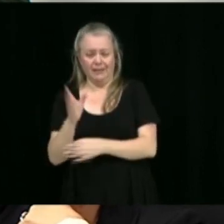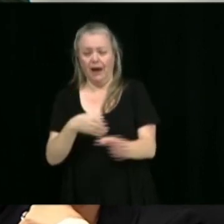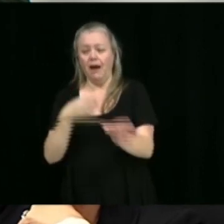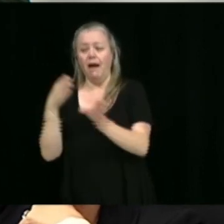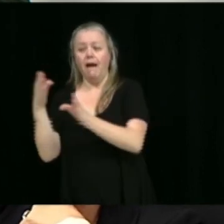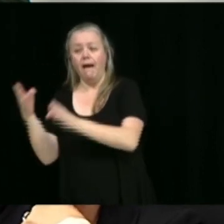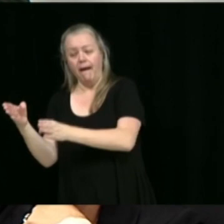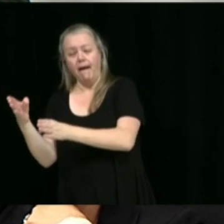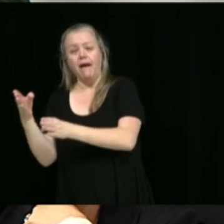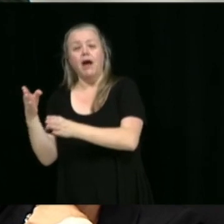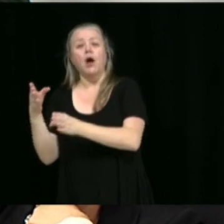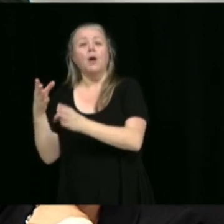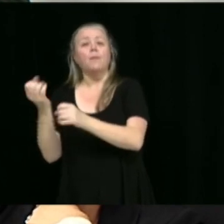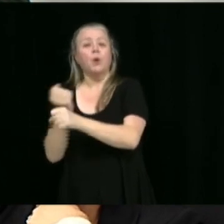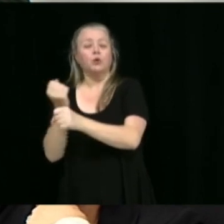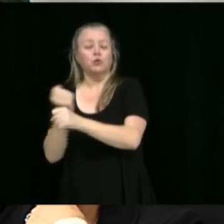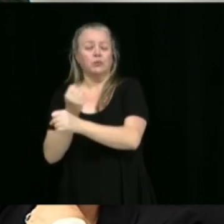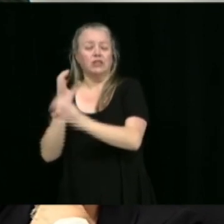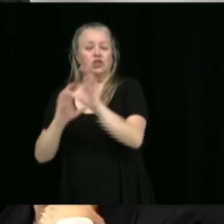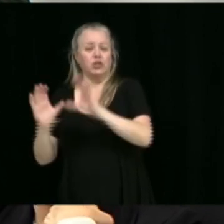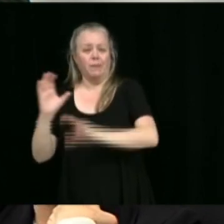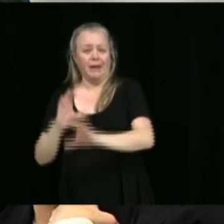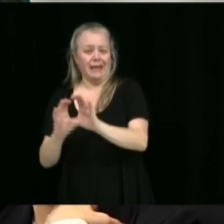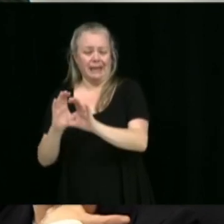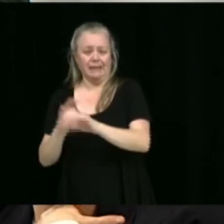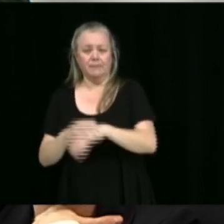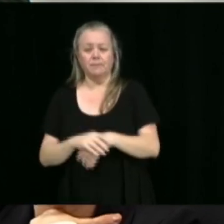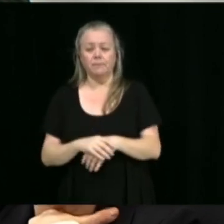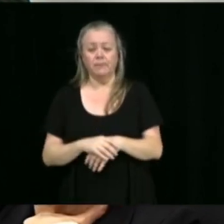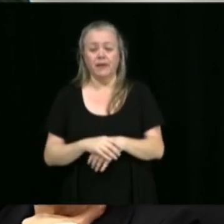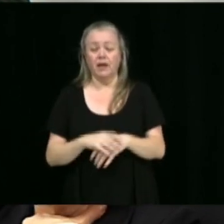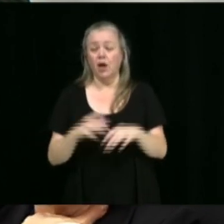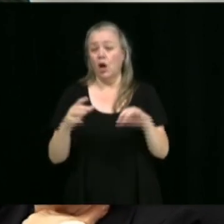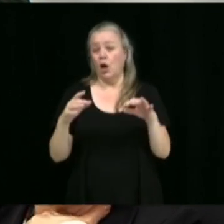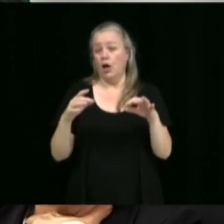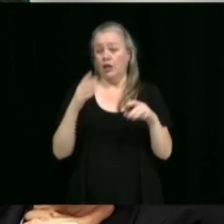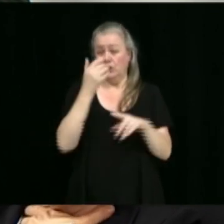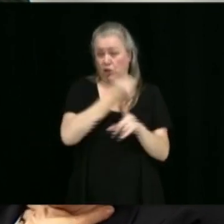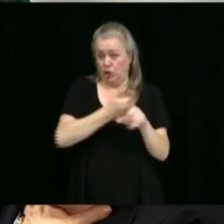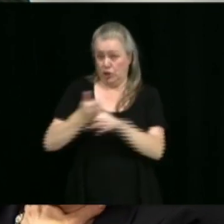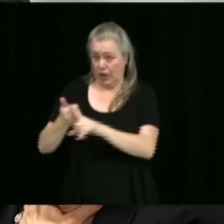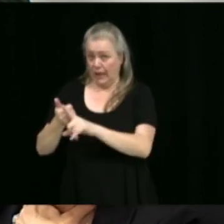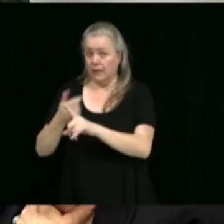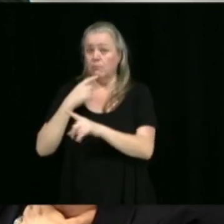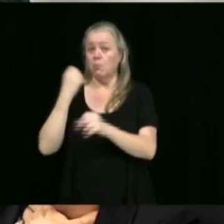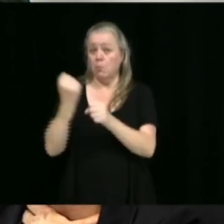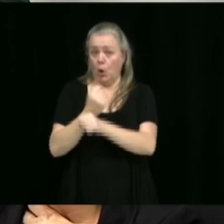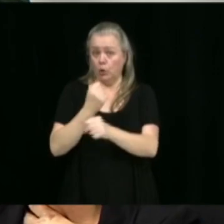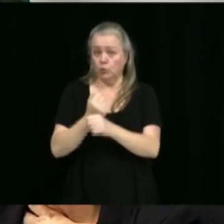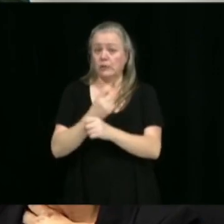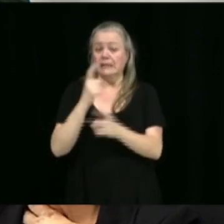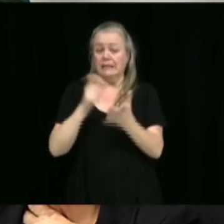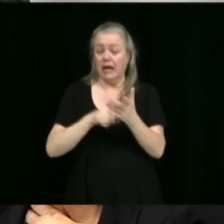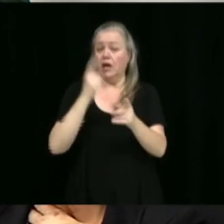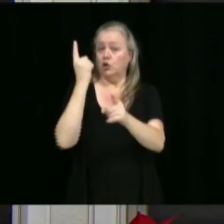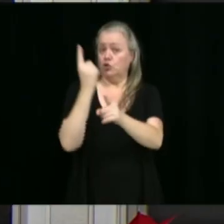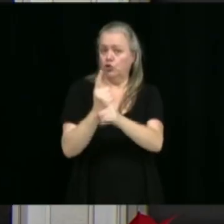donc lieu d'octroyer le contrat au prix unitaire soumis au plus bas soumissionnaire pour chacun des produits visés par l'appel d'offres.